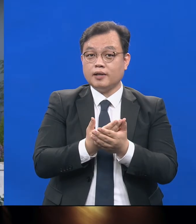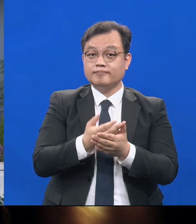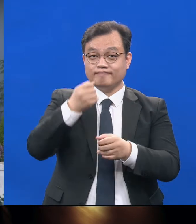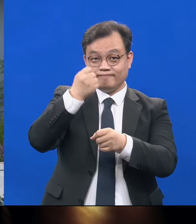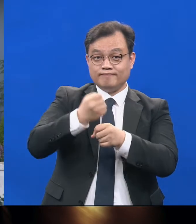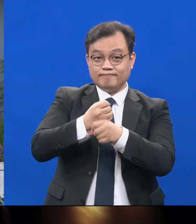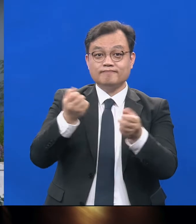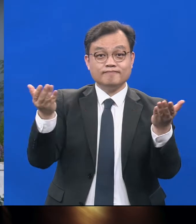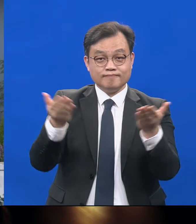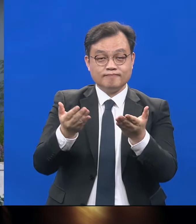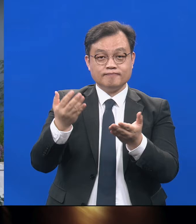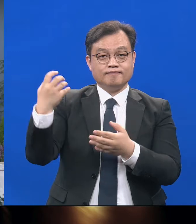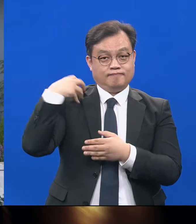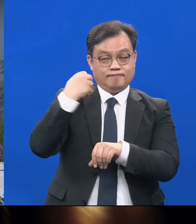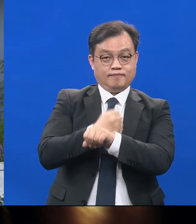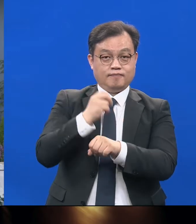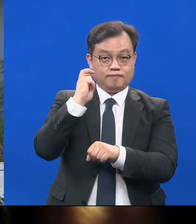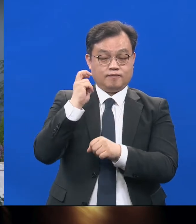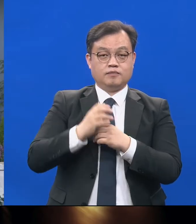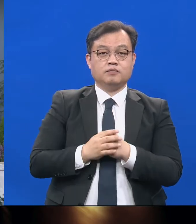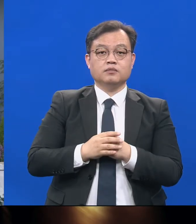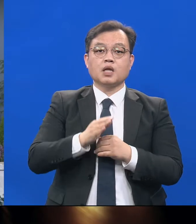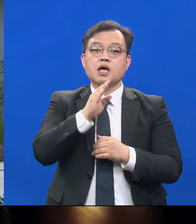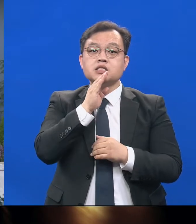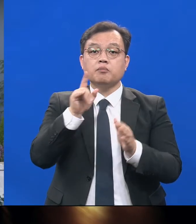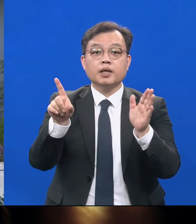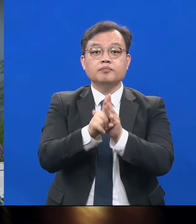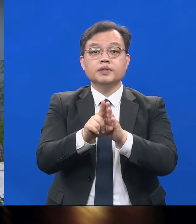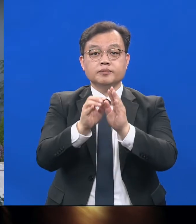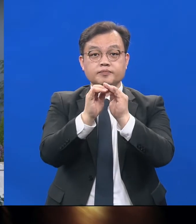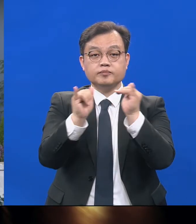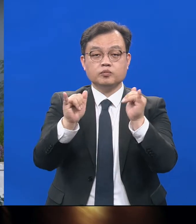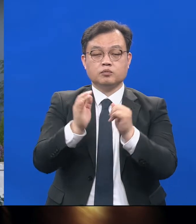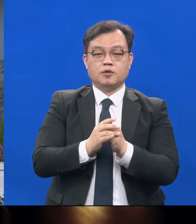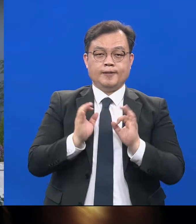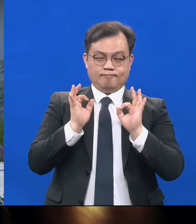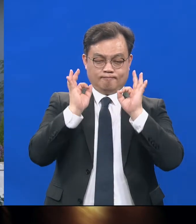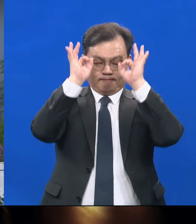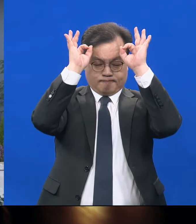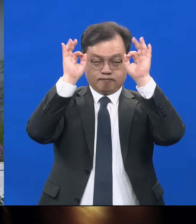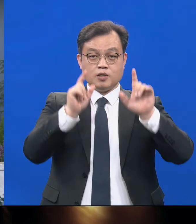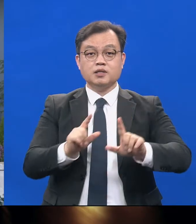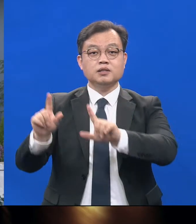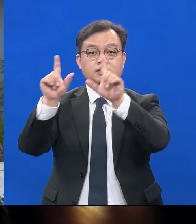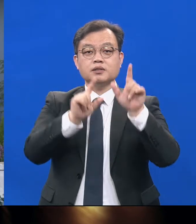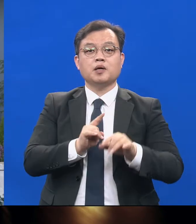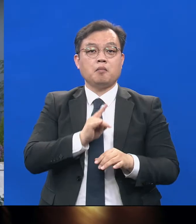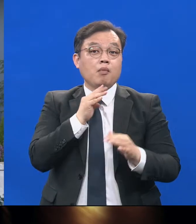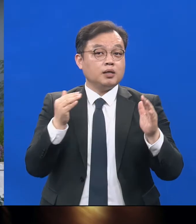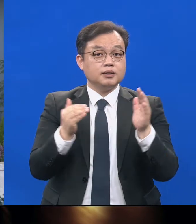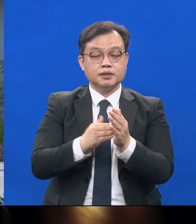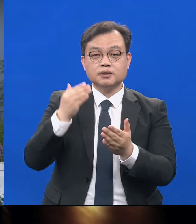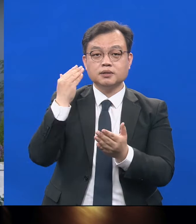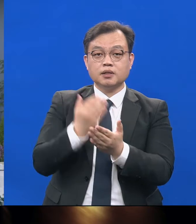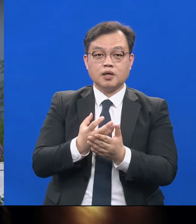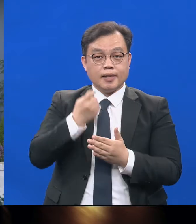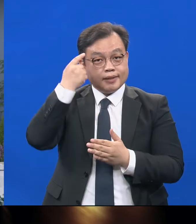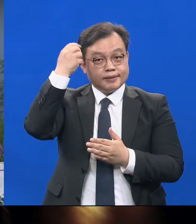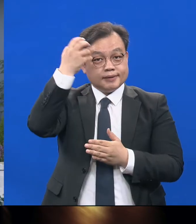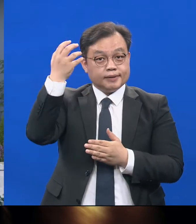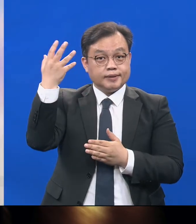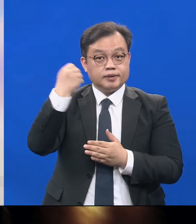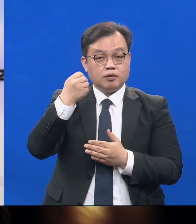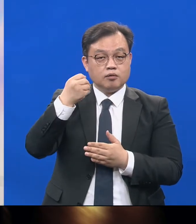것이. 참된 신앙인은 최선을 다하는 삶으로 충분한 것이 아니고 성령으로 썰어 있어야